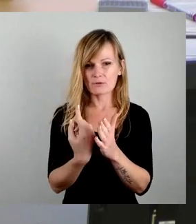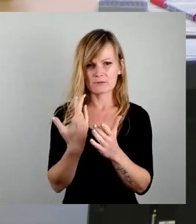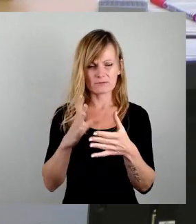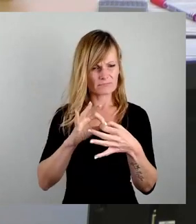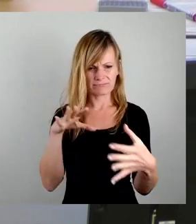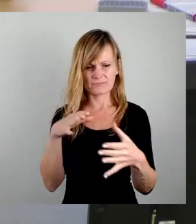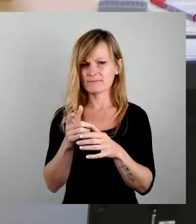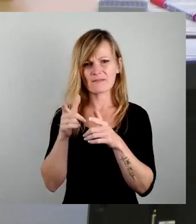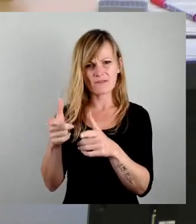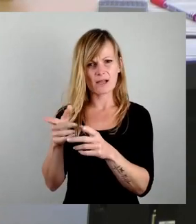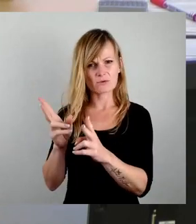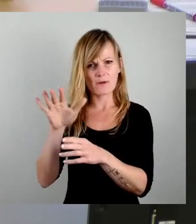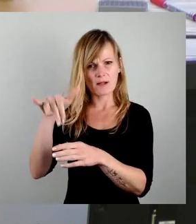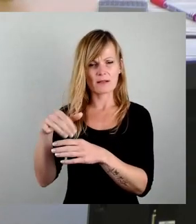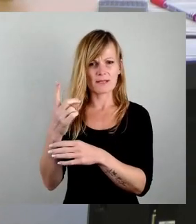werden schon heute